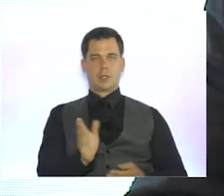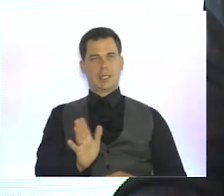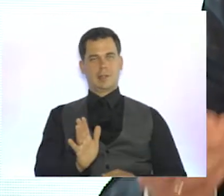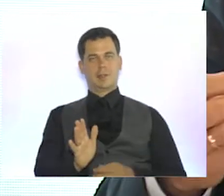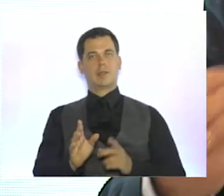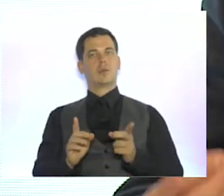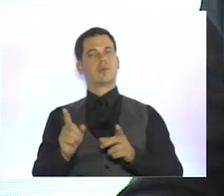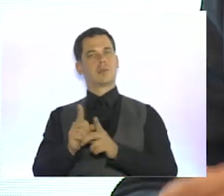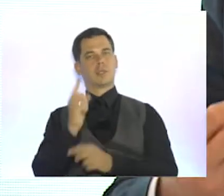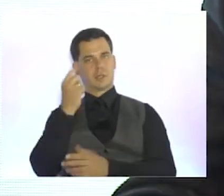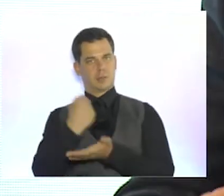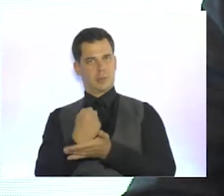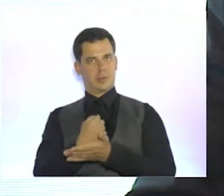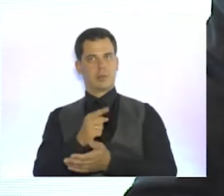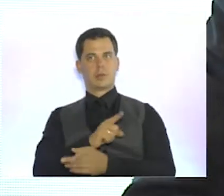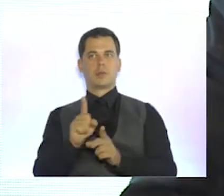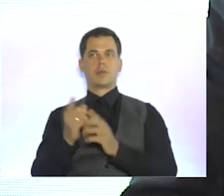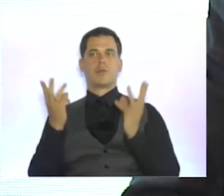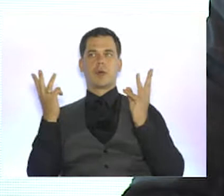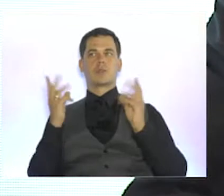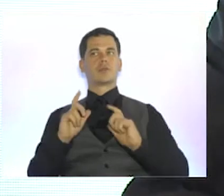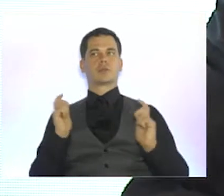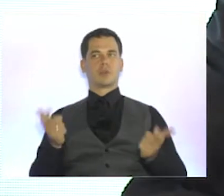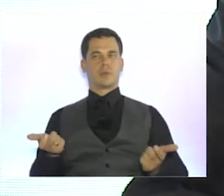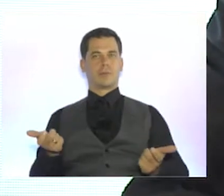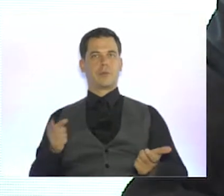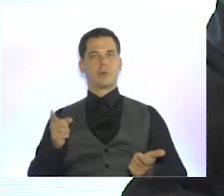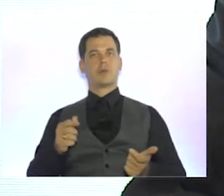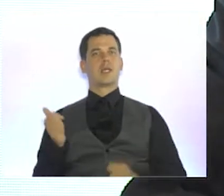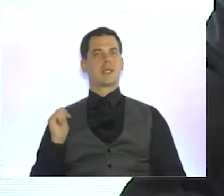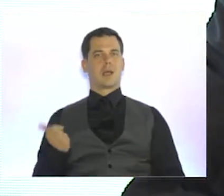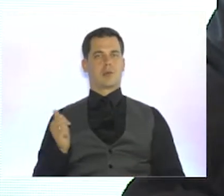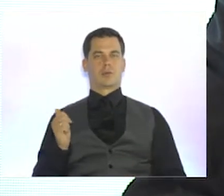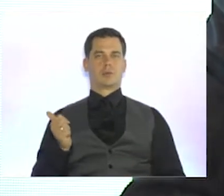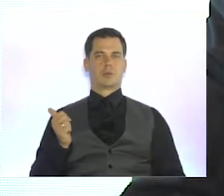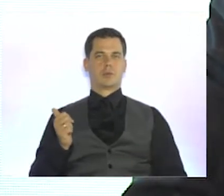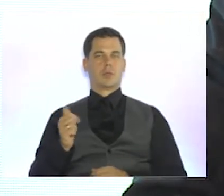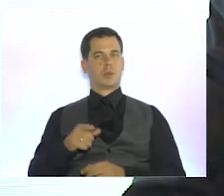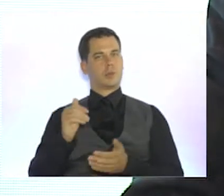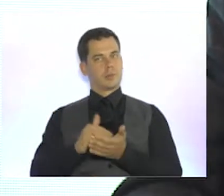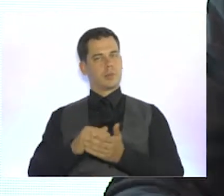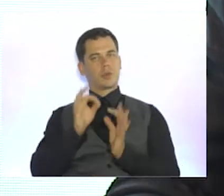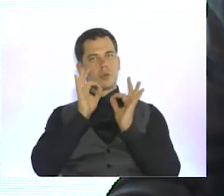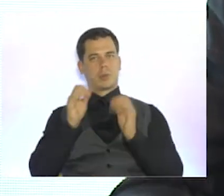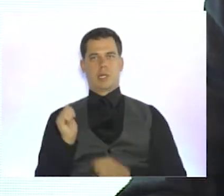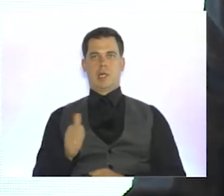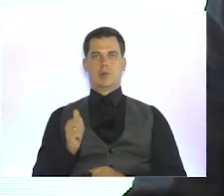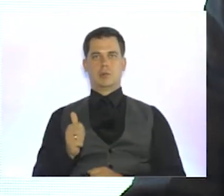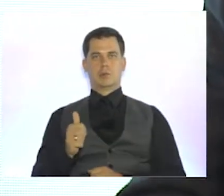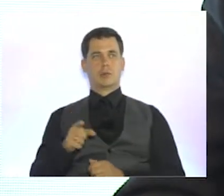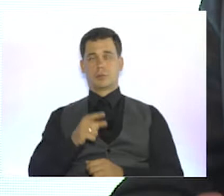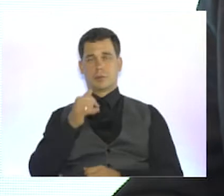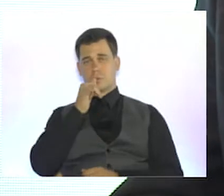rzecz, że w tym wszystkim dosyć istotnym elementem jest jakość szkolenia, jakość kształcenia. I o tym nie można